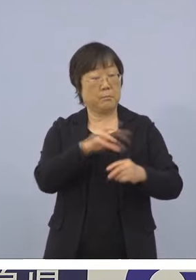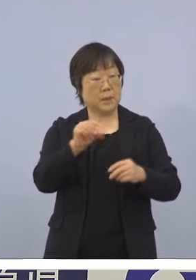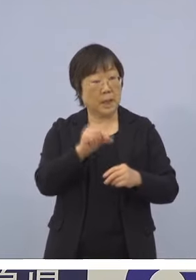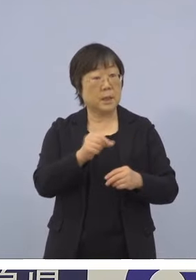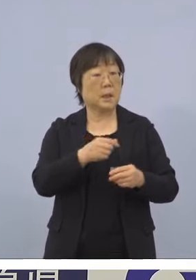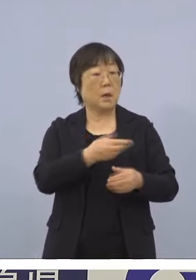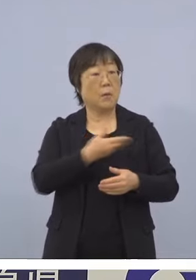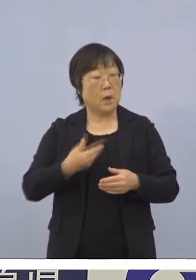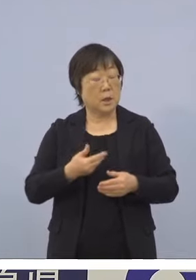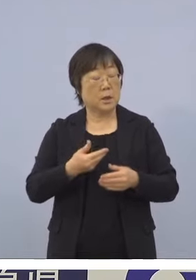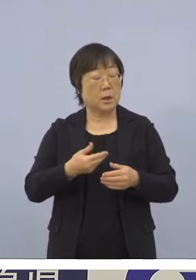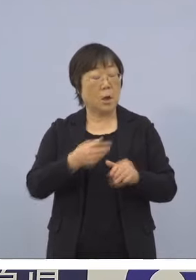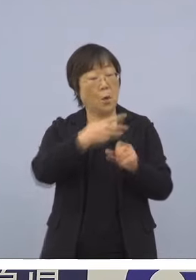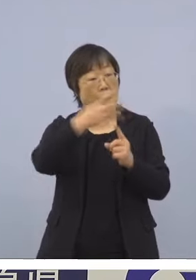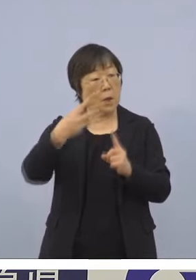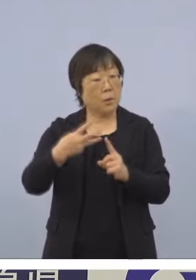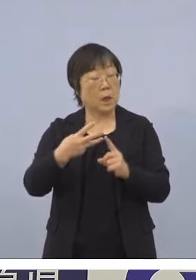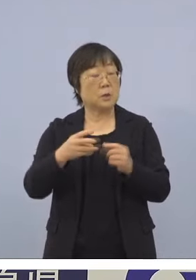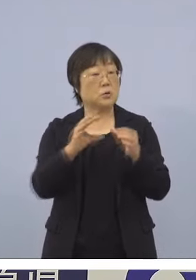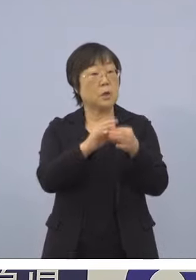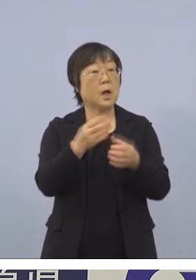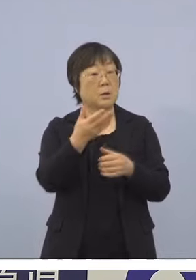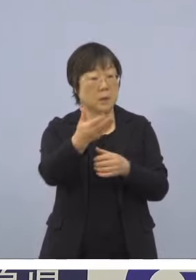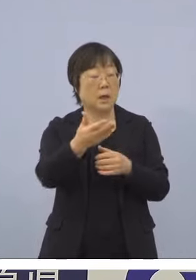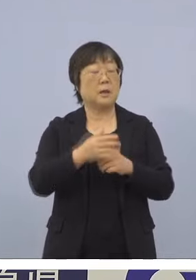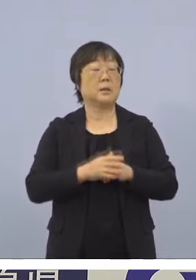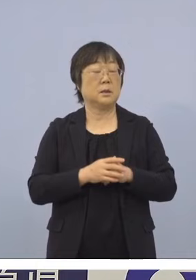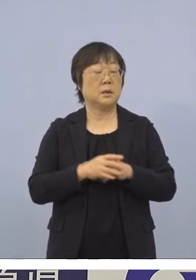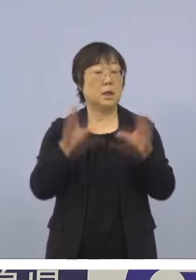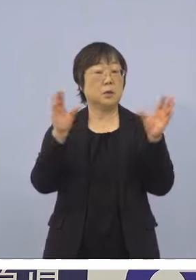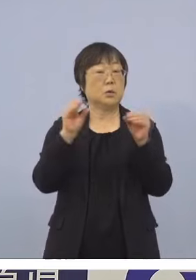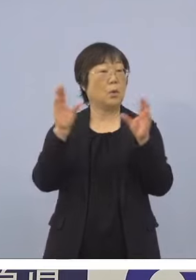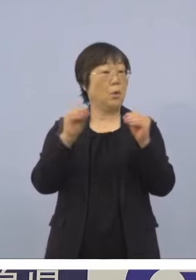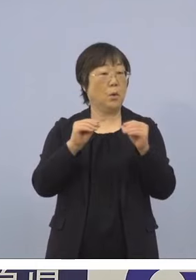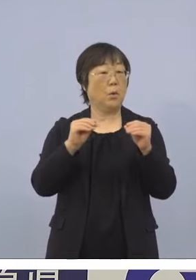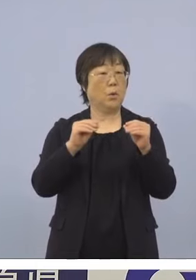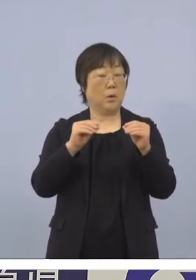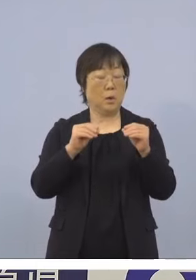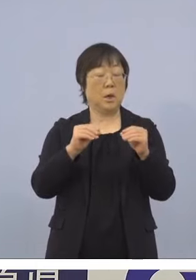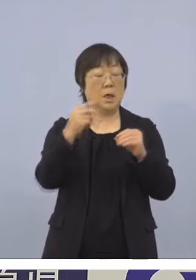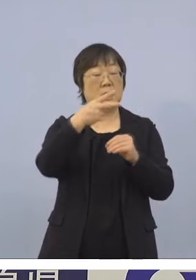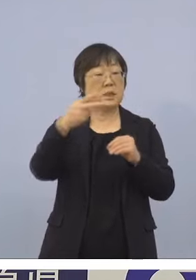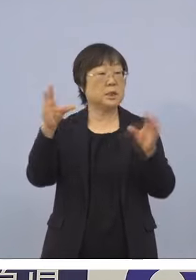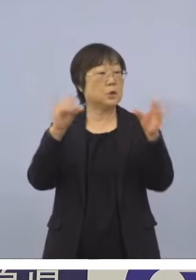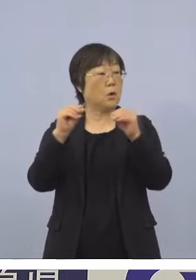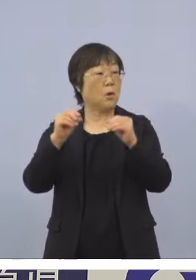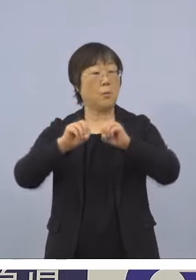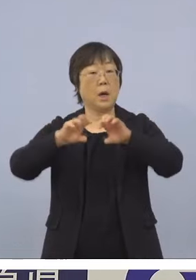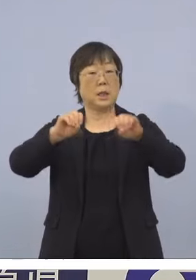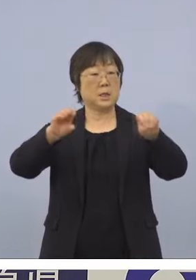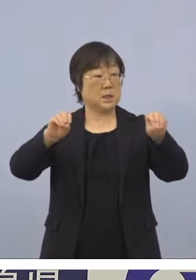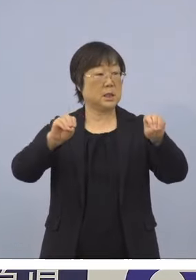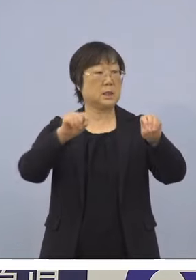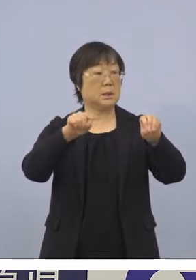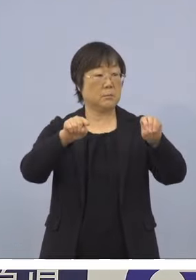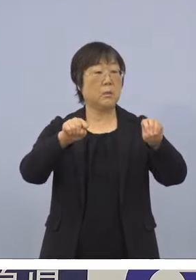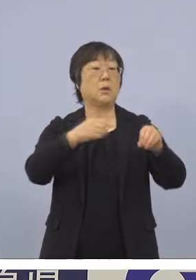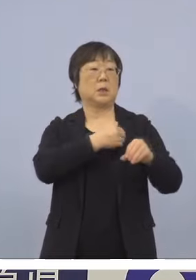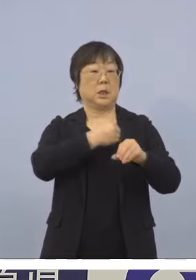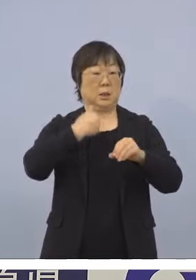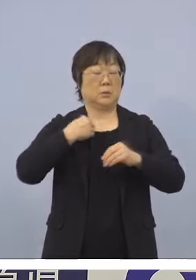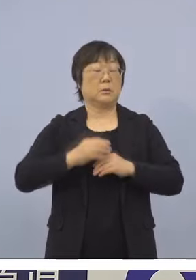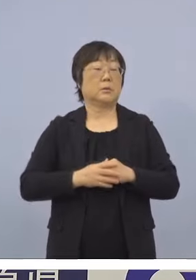どこで Wi-Fi がつながるんですかと、まあこういった情報も二次情報も発信することができます